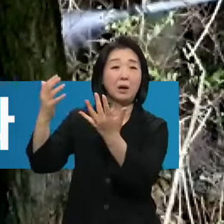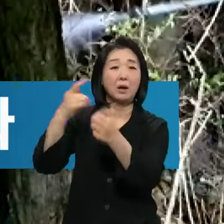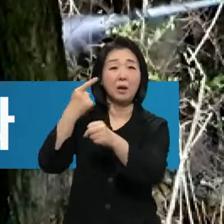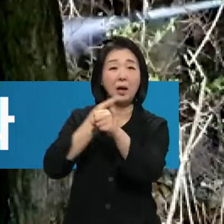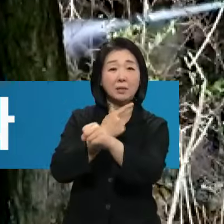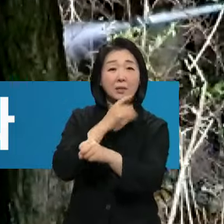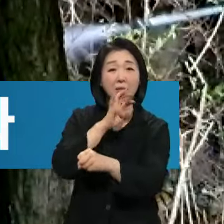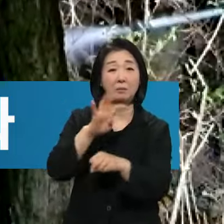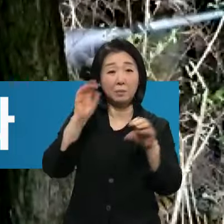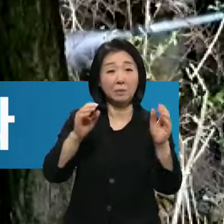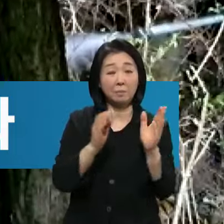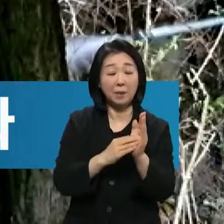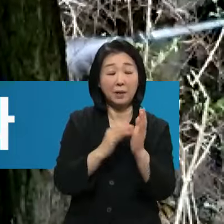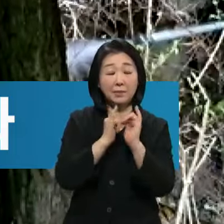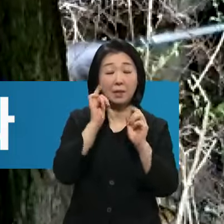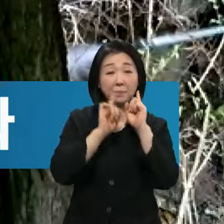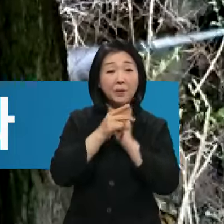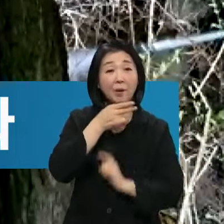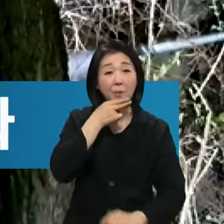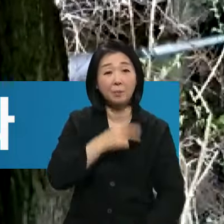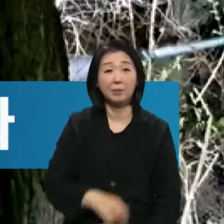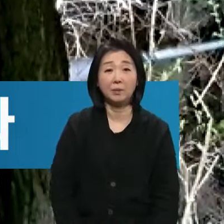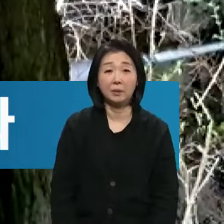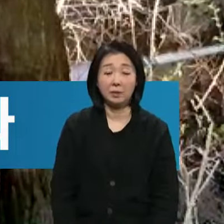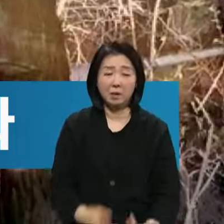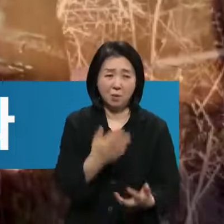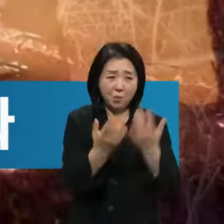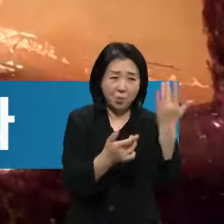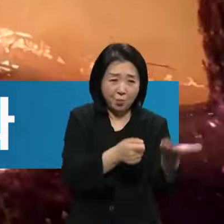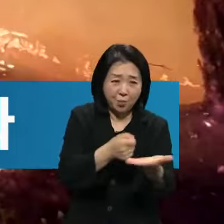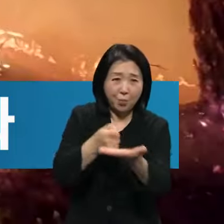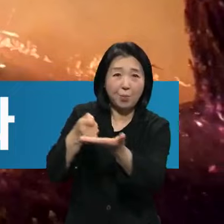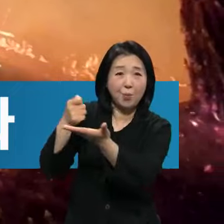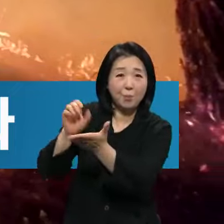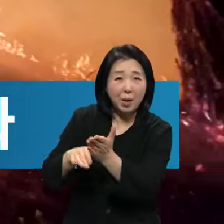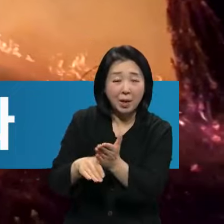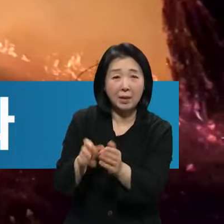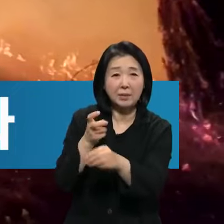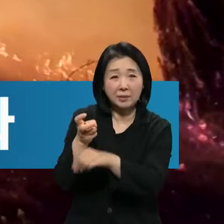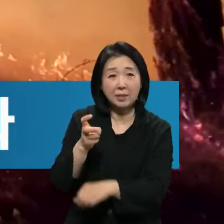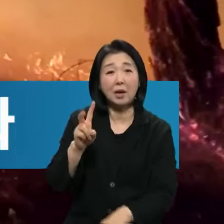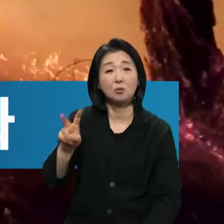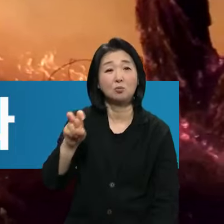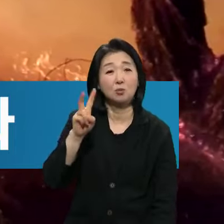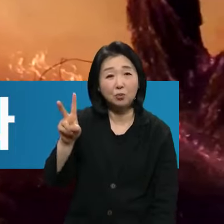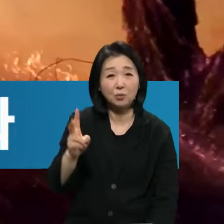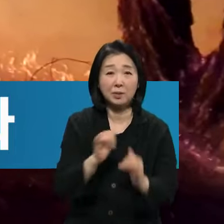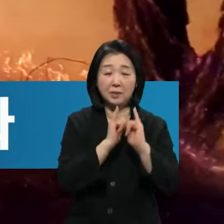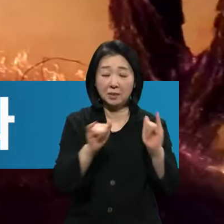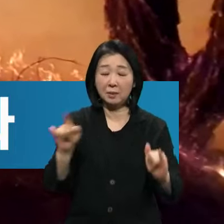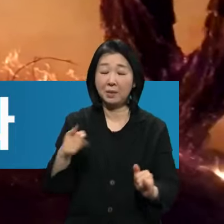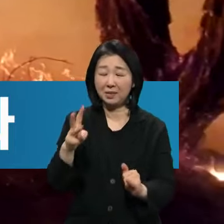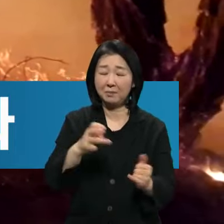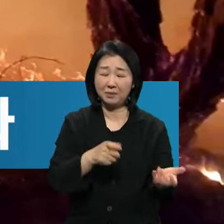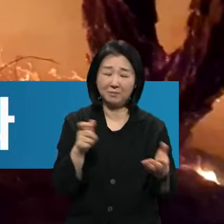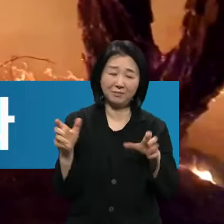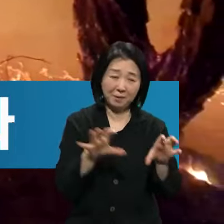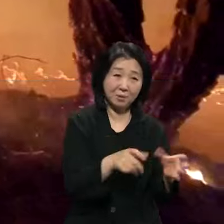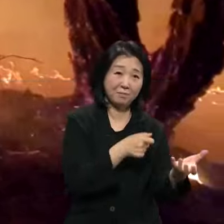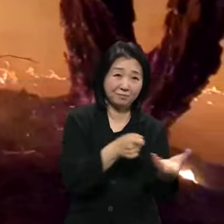만에 잡혔고 인명 피해는 없었습니다 진화 작업엔 펌프차 등 차량 2대와 진화인력 133명이